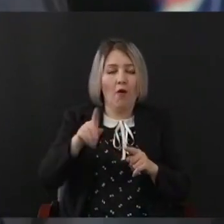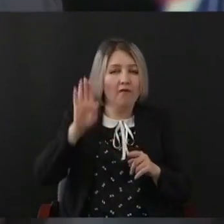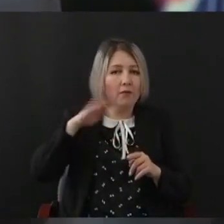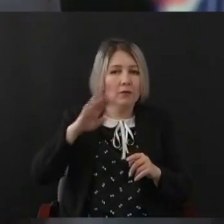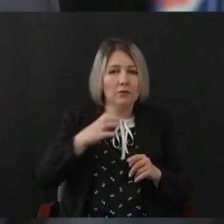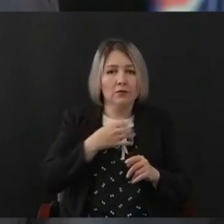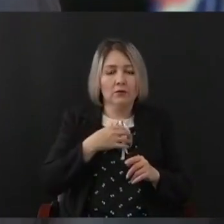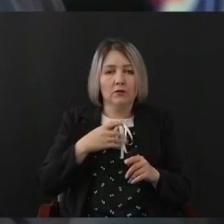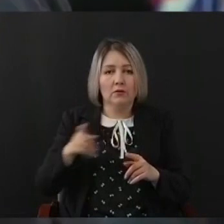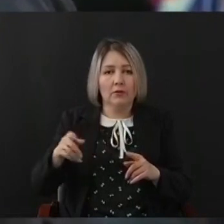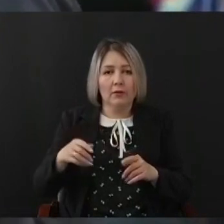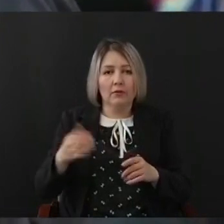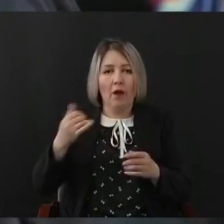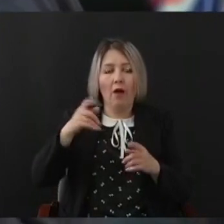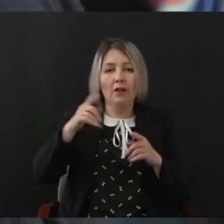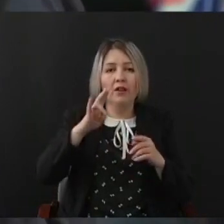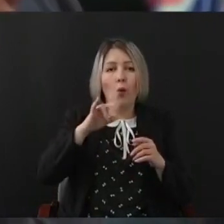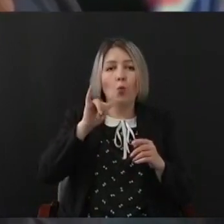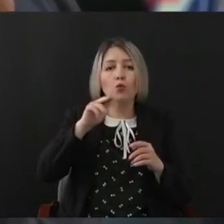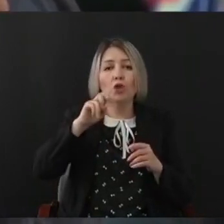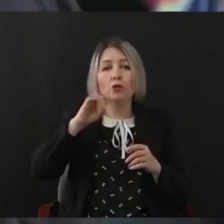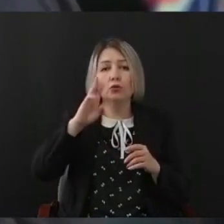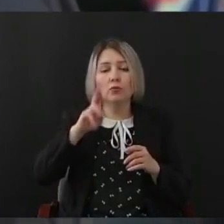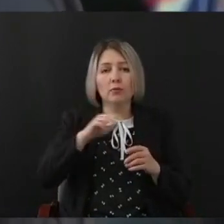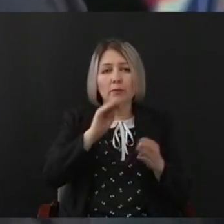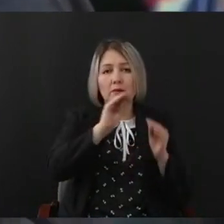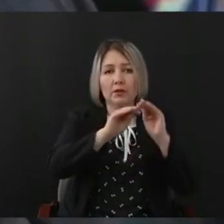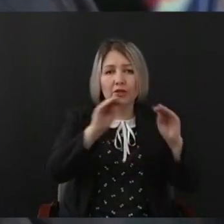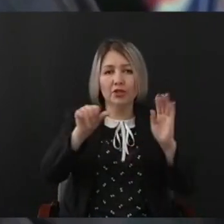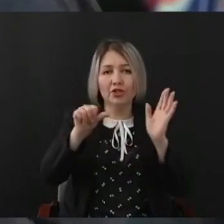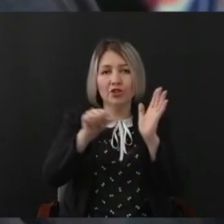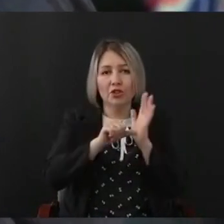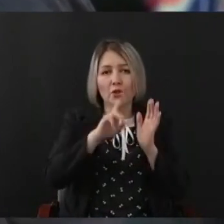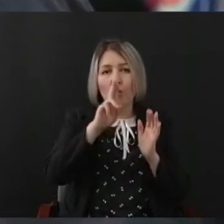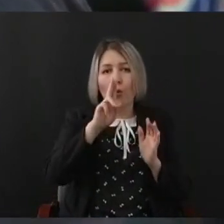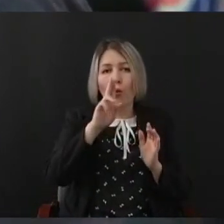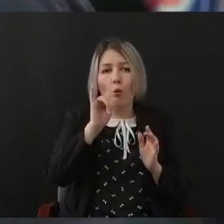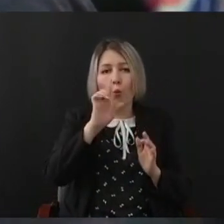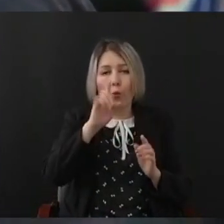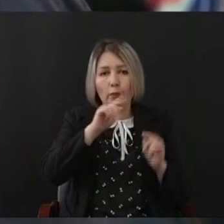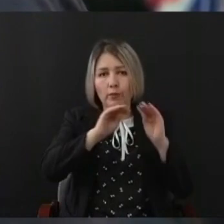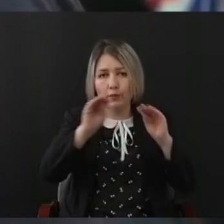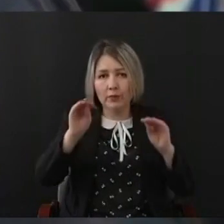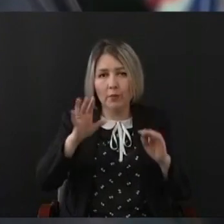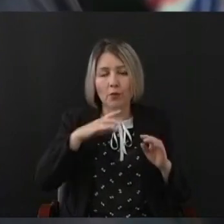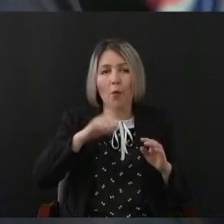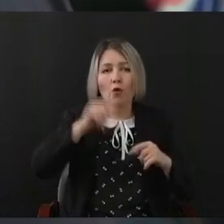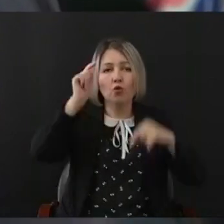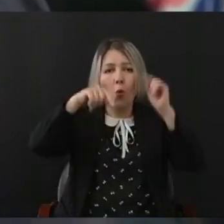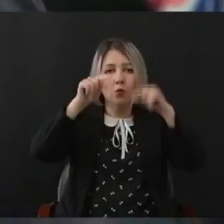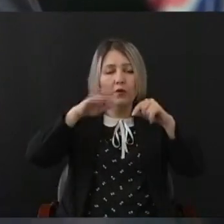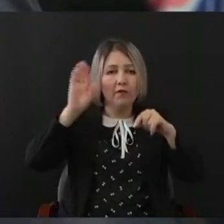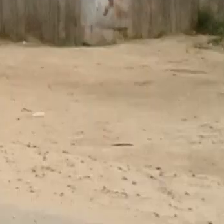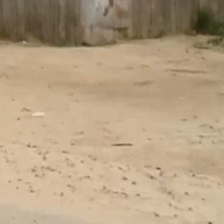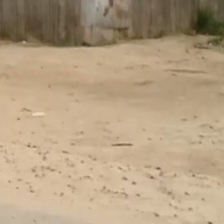6 кубовиков. Мы собираем летом дождевую воду, потом фильтруем. Зимой мы топим снег, чтобы мыться. Все. Но это